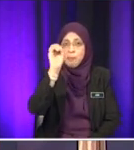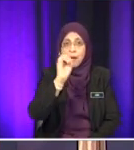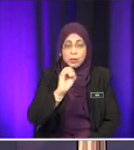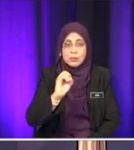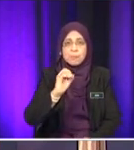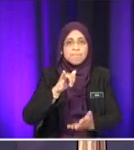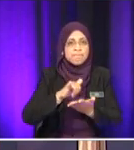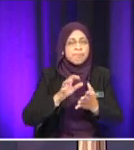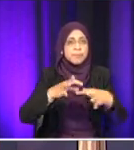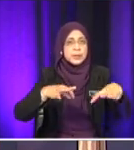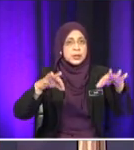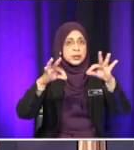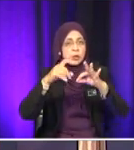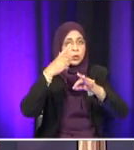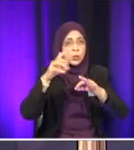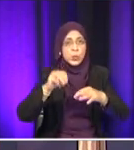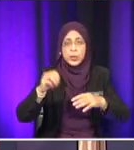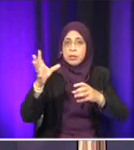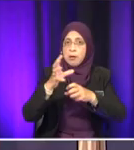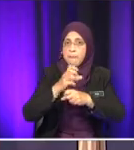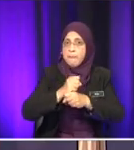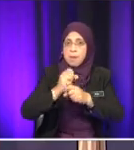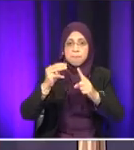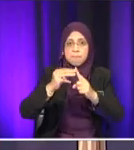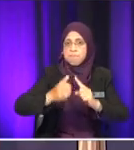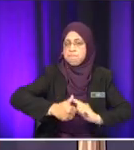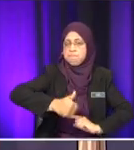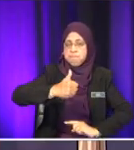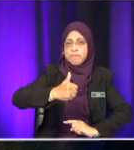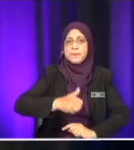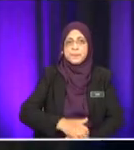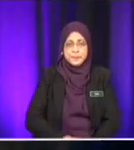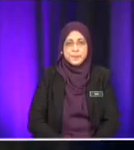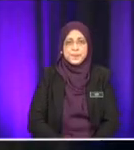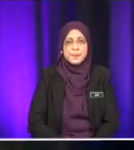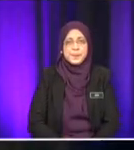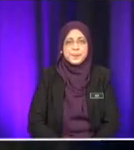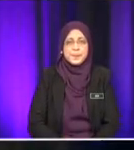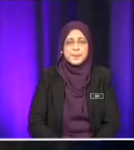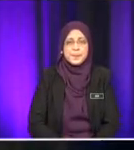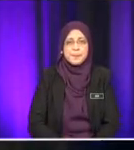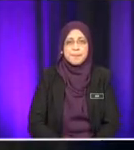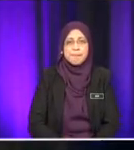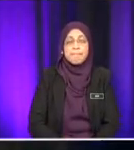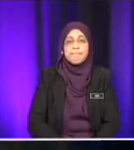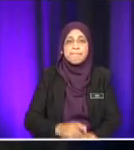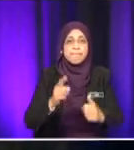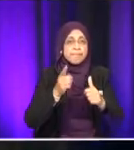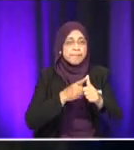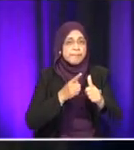untuk mendapatkan grade yang terbaik dalam pencak Siran itu nanti oke oke tips pertama